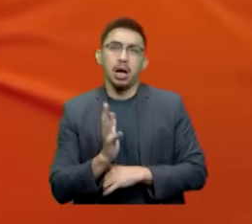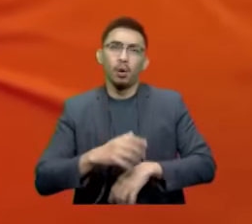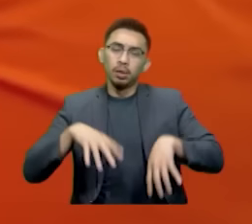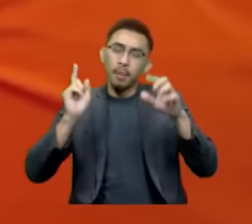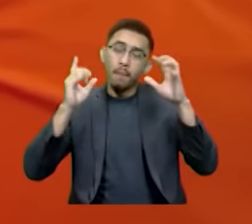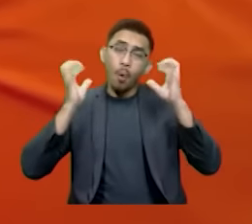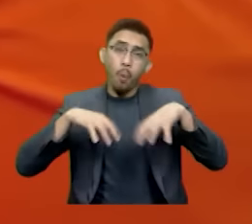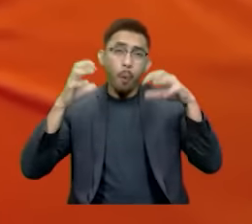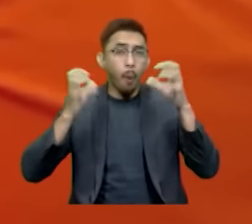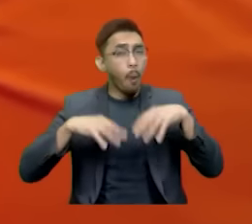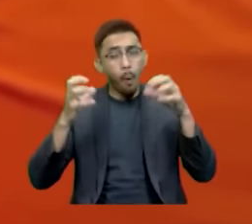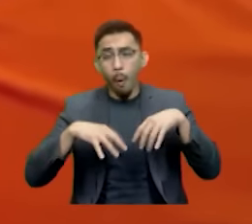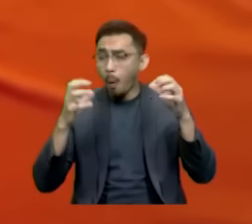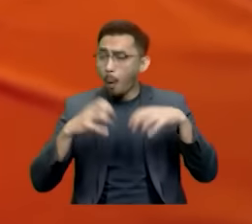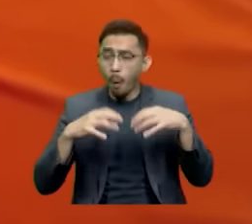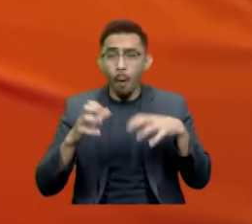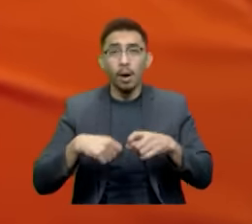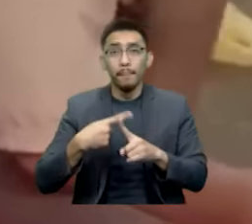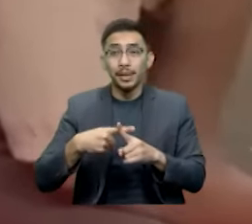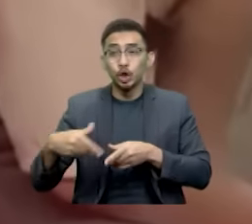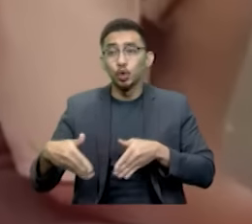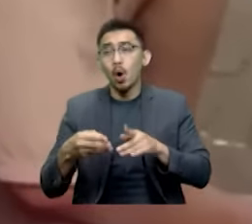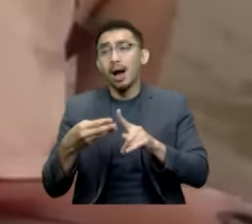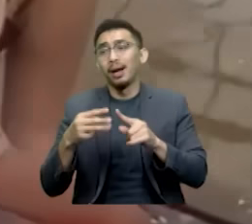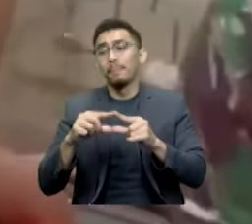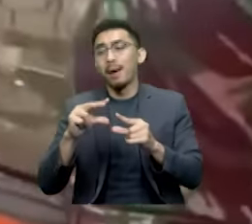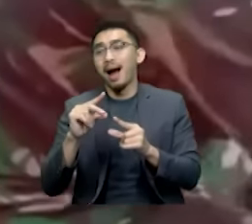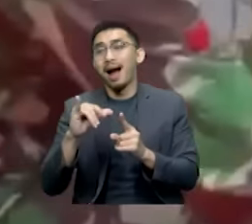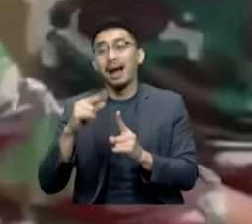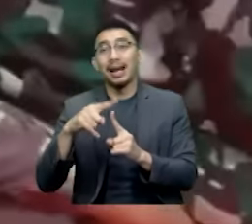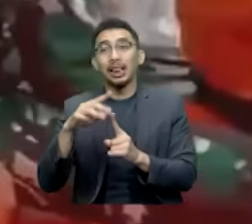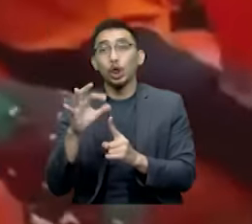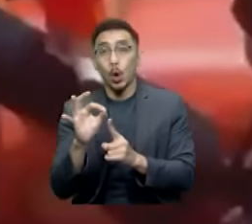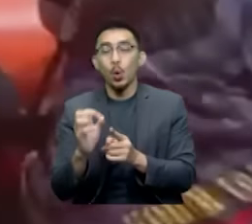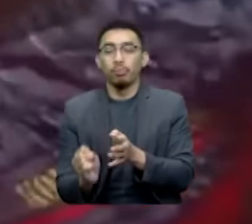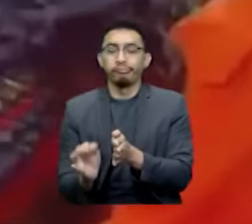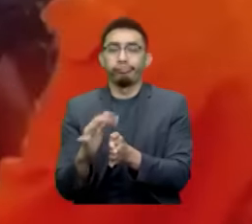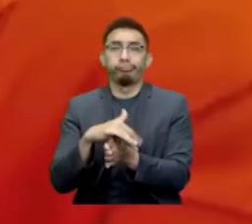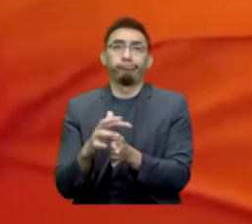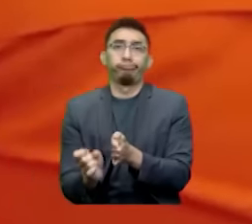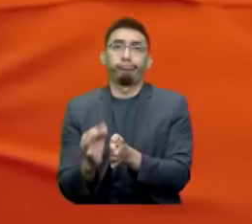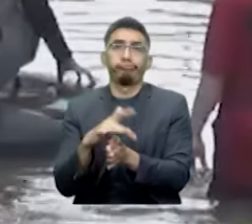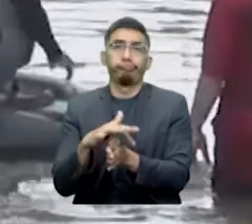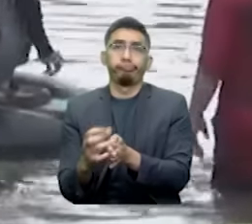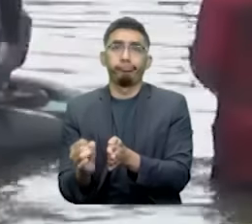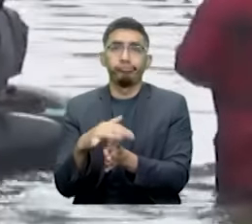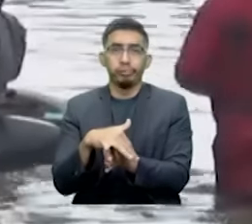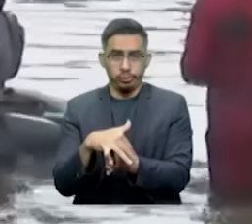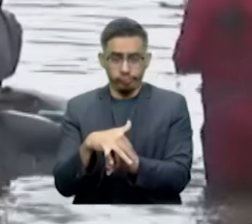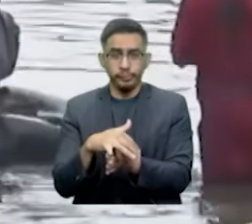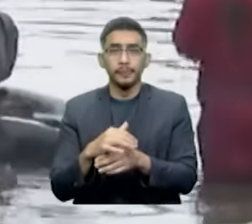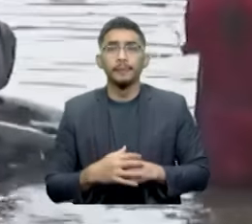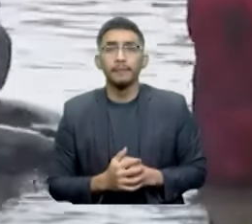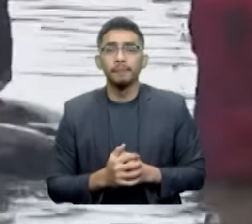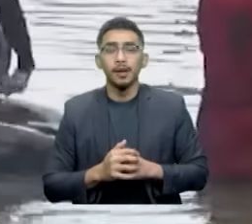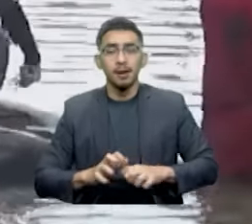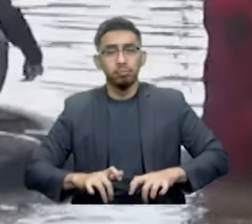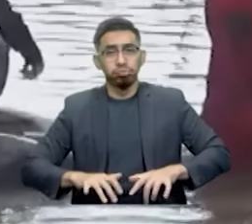Barito. Sedikitnya 7 kecamatan terendam banjir. Di beberapa titik, ketinggian air bahkan mencapai 2